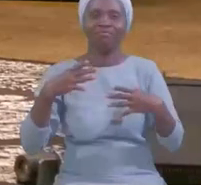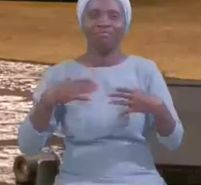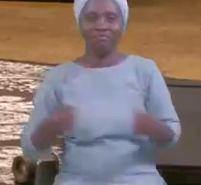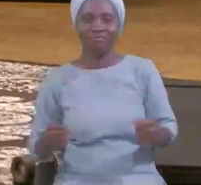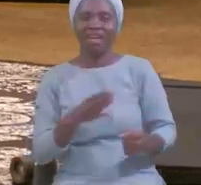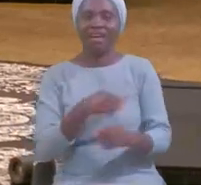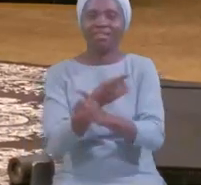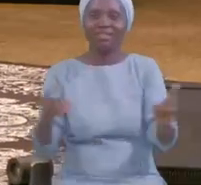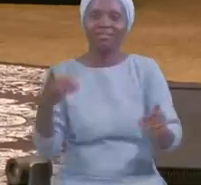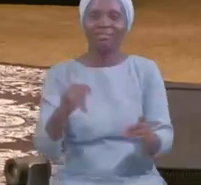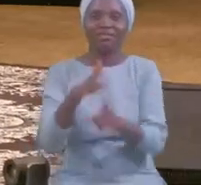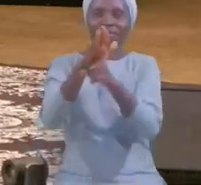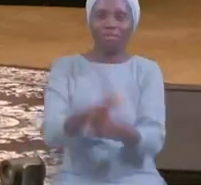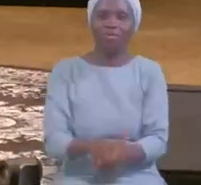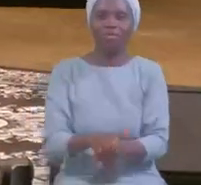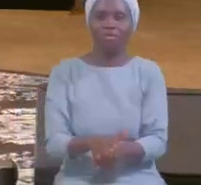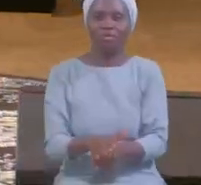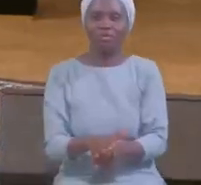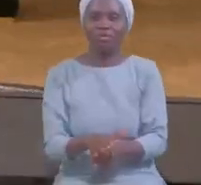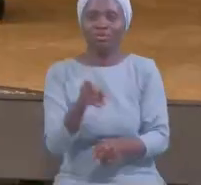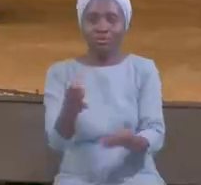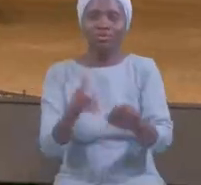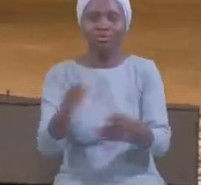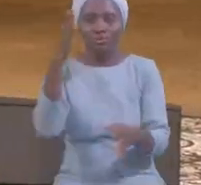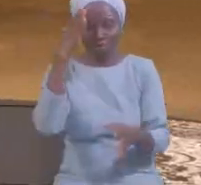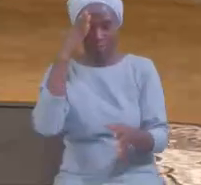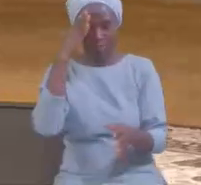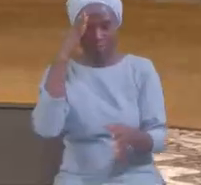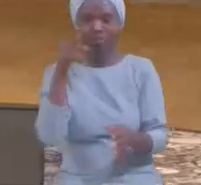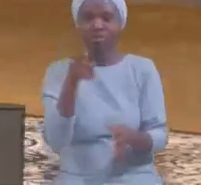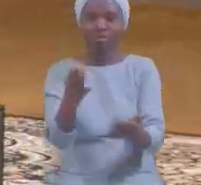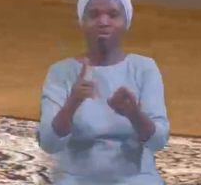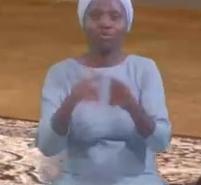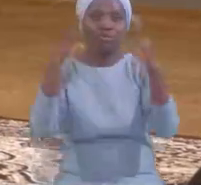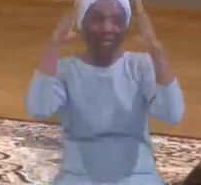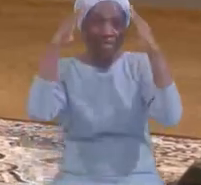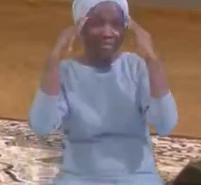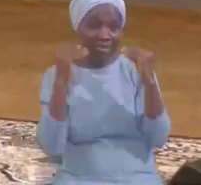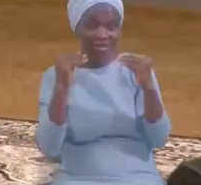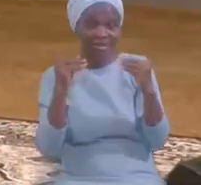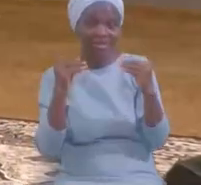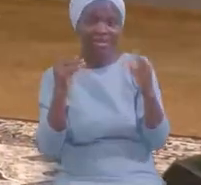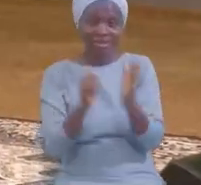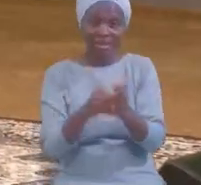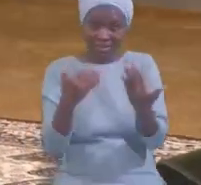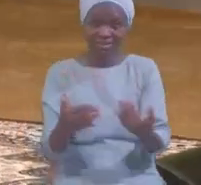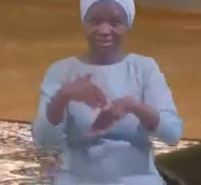l'opprimé. Vous allez vouloir savoir et expérimenter que ce soir, il n'y a rien,